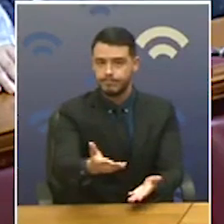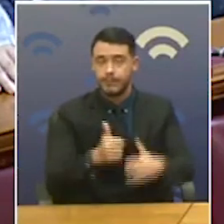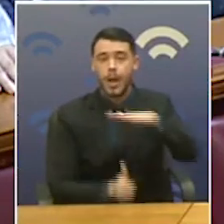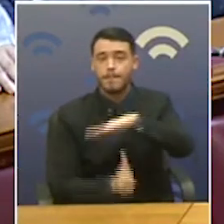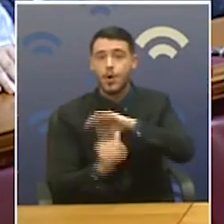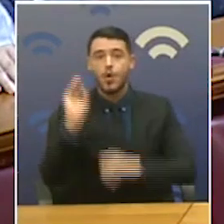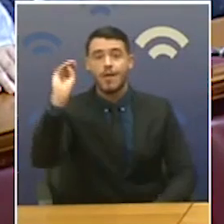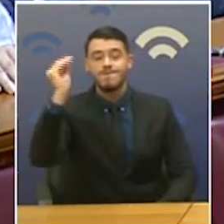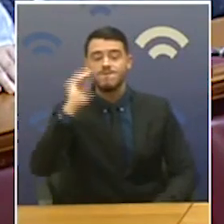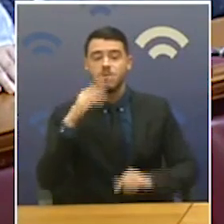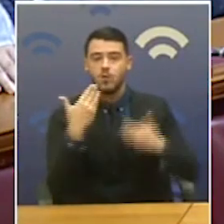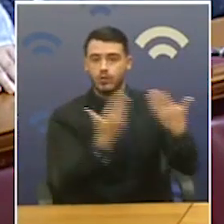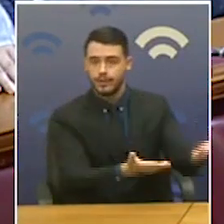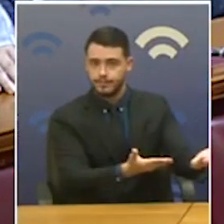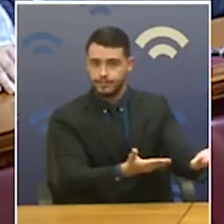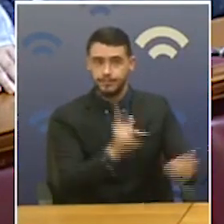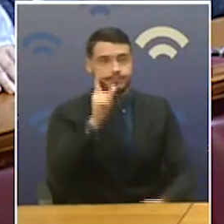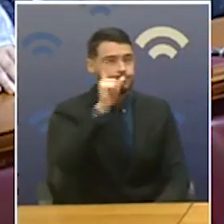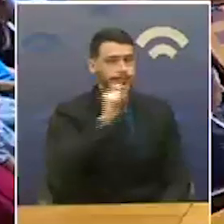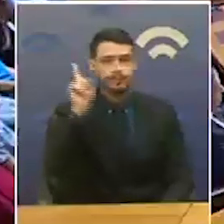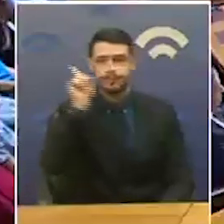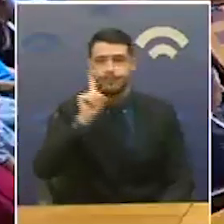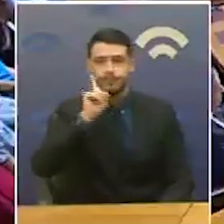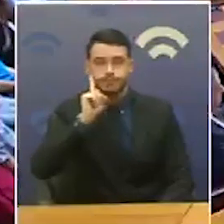Βουλής, κυρίες και κύριοι.